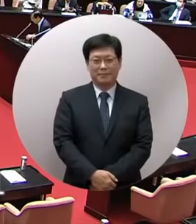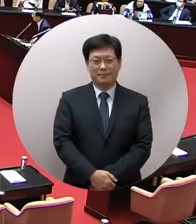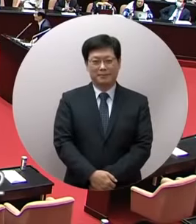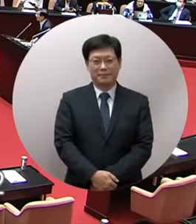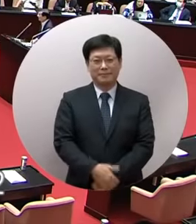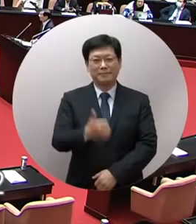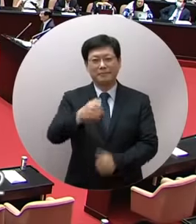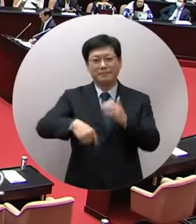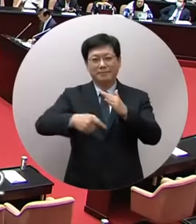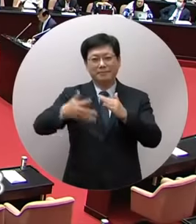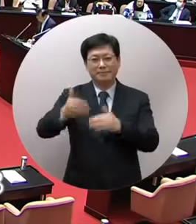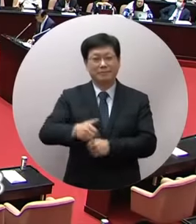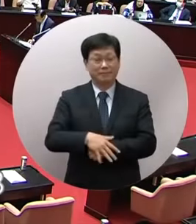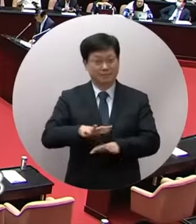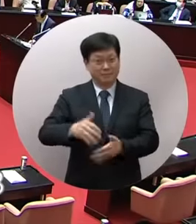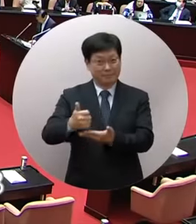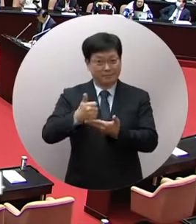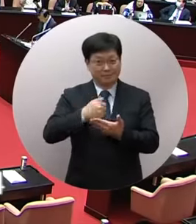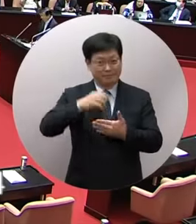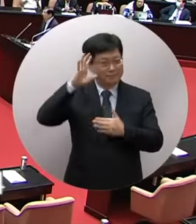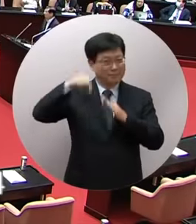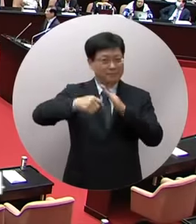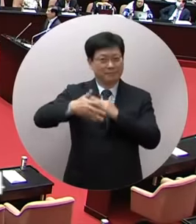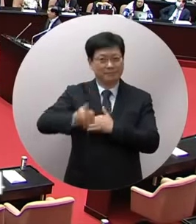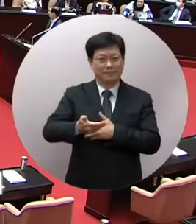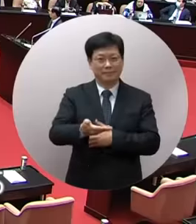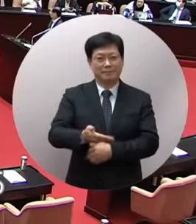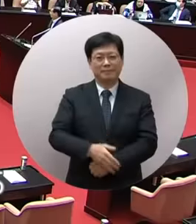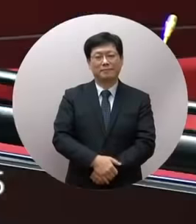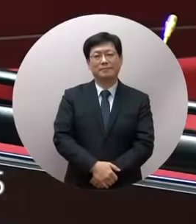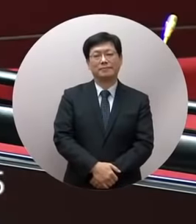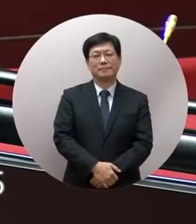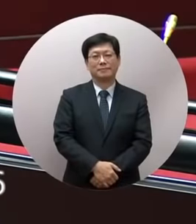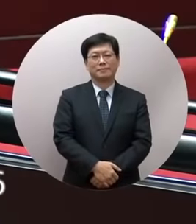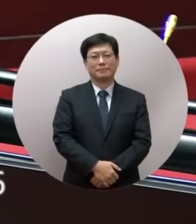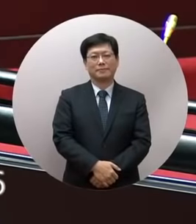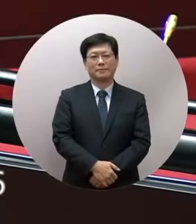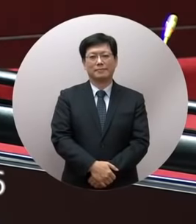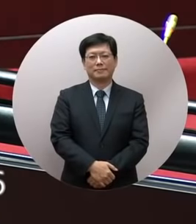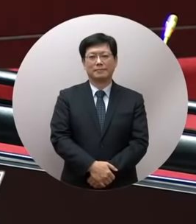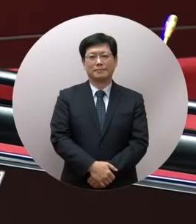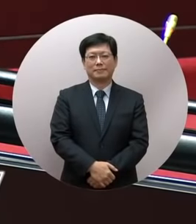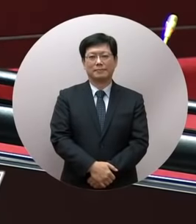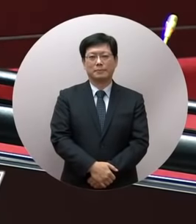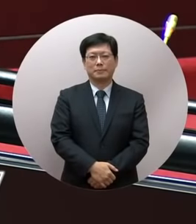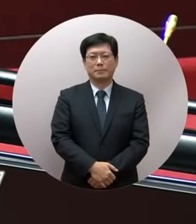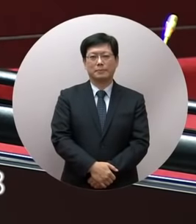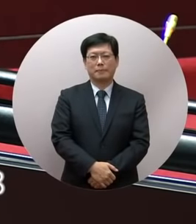谢院长， 好，请苏院长。 苏院长，请。